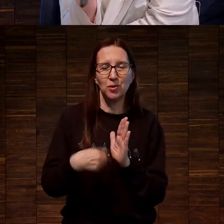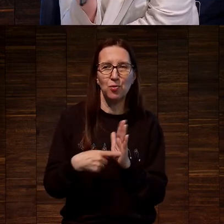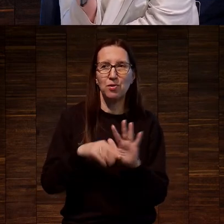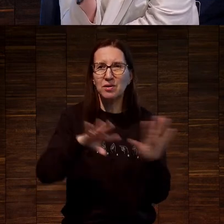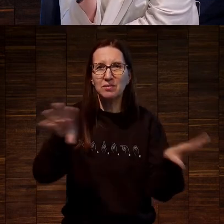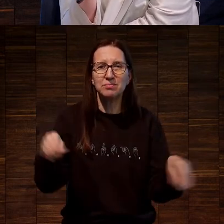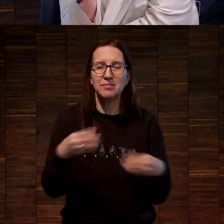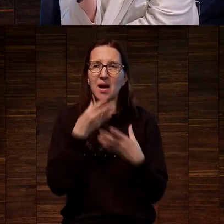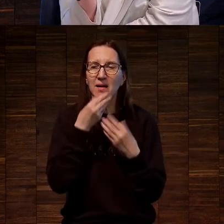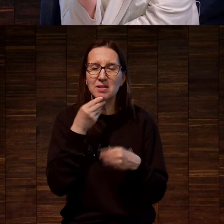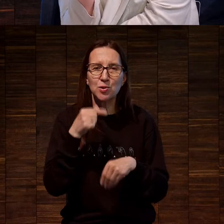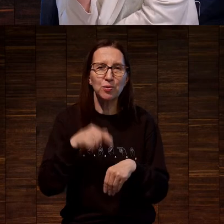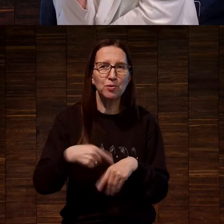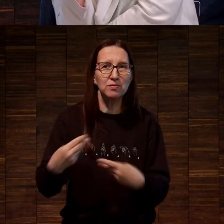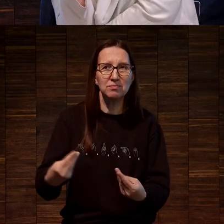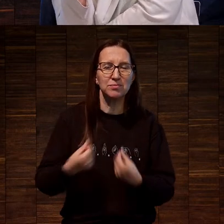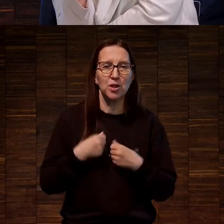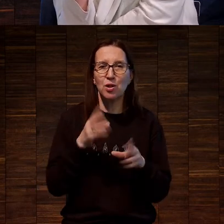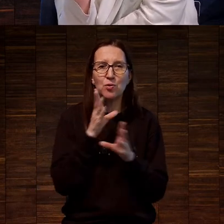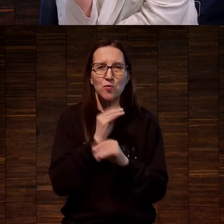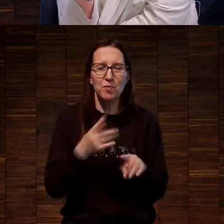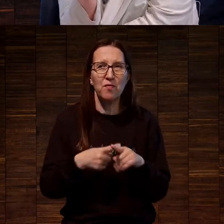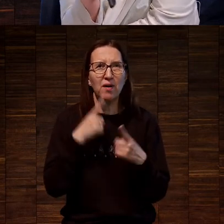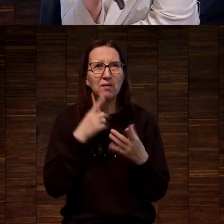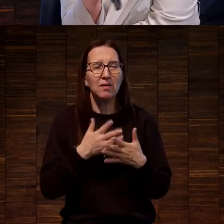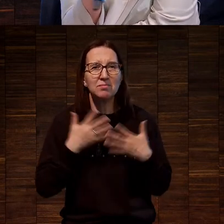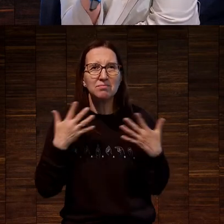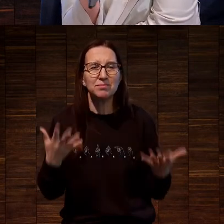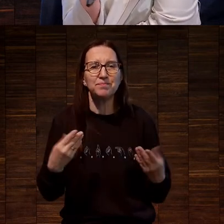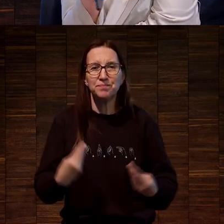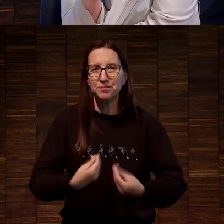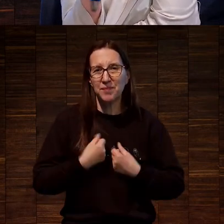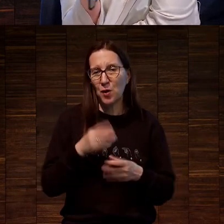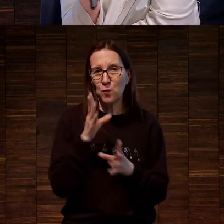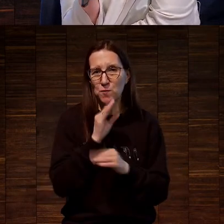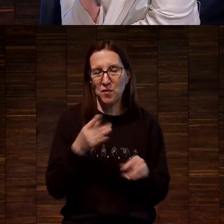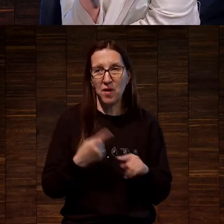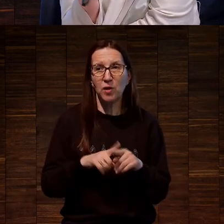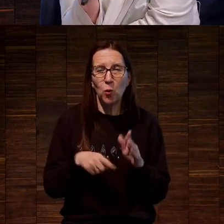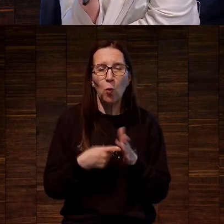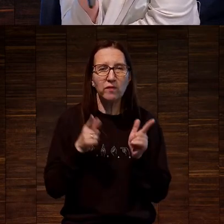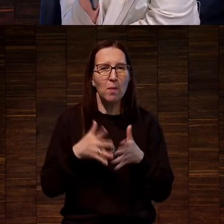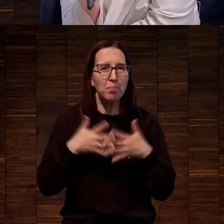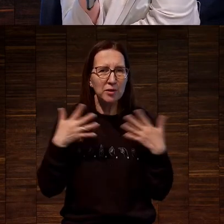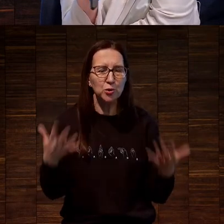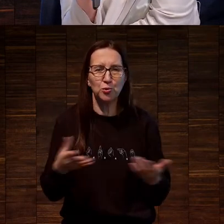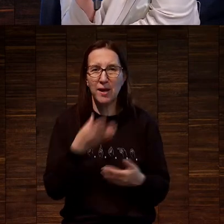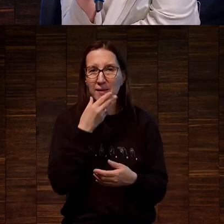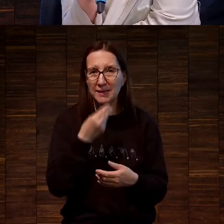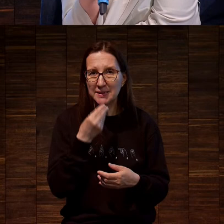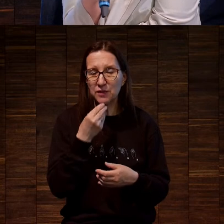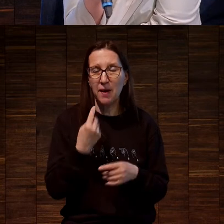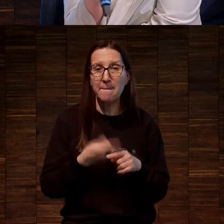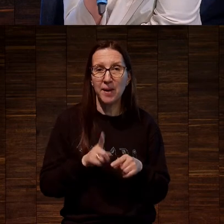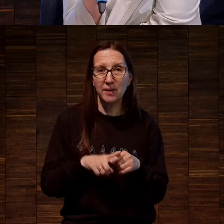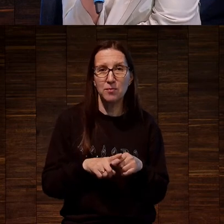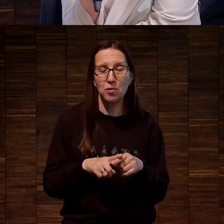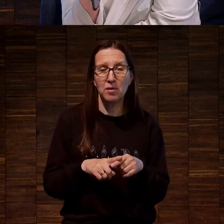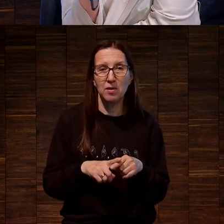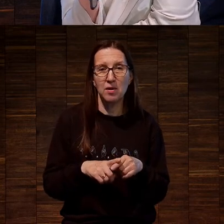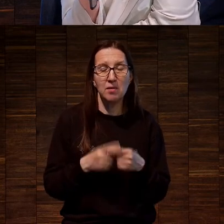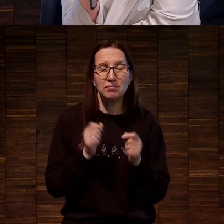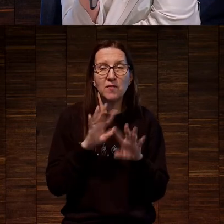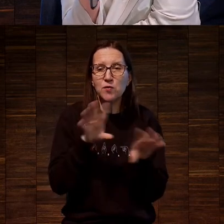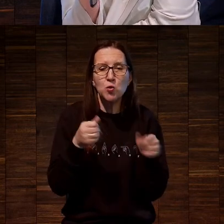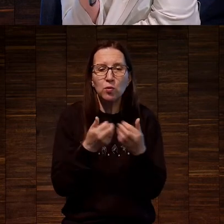красоте, во всем масштабе этого большого города и красивого. И поэтому фланирование...